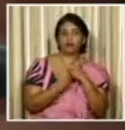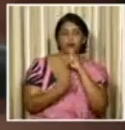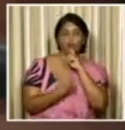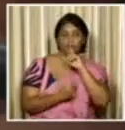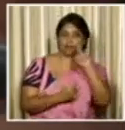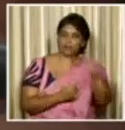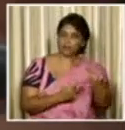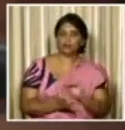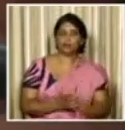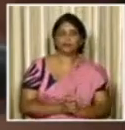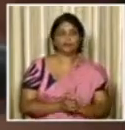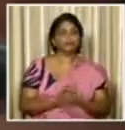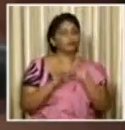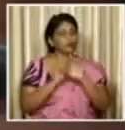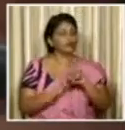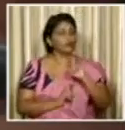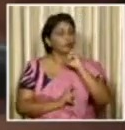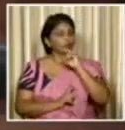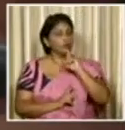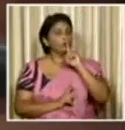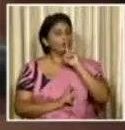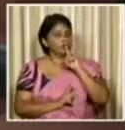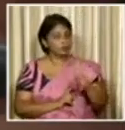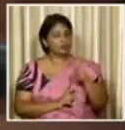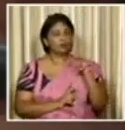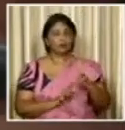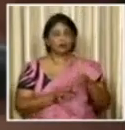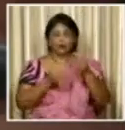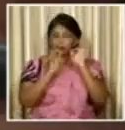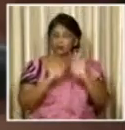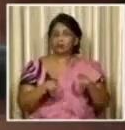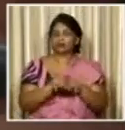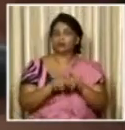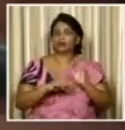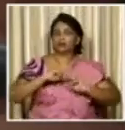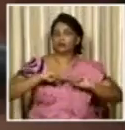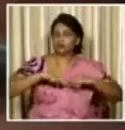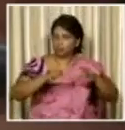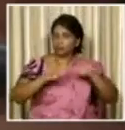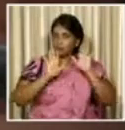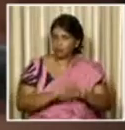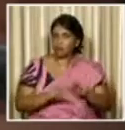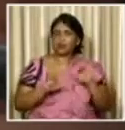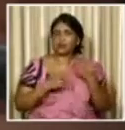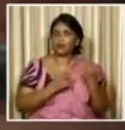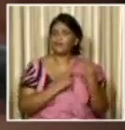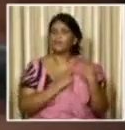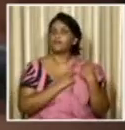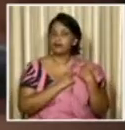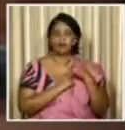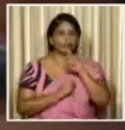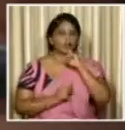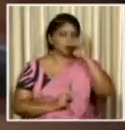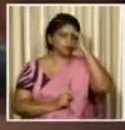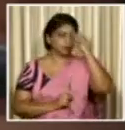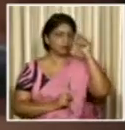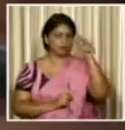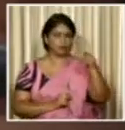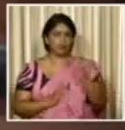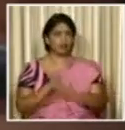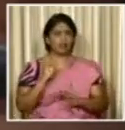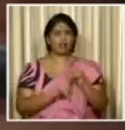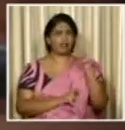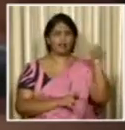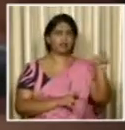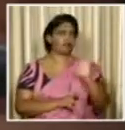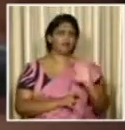anu. Insa adikarne tiindu nisi perdi kriyawatan agen wada nedde kela wagaki yutu anne katanae koreya. Emati koreya